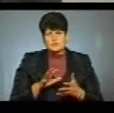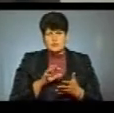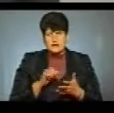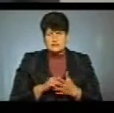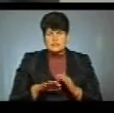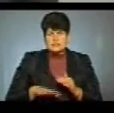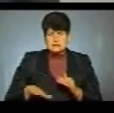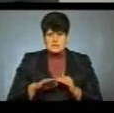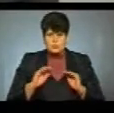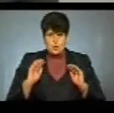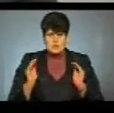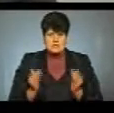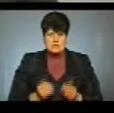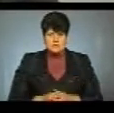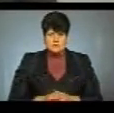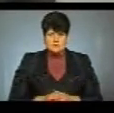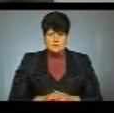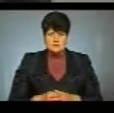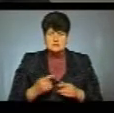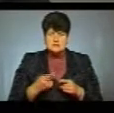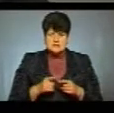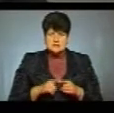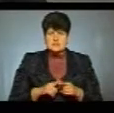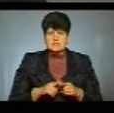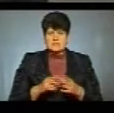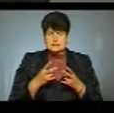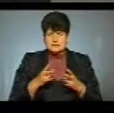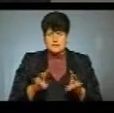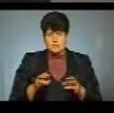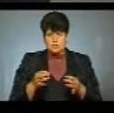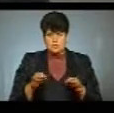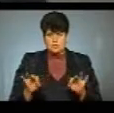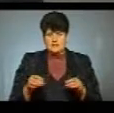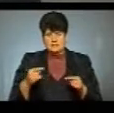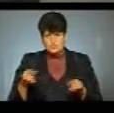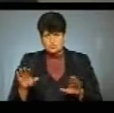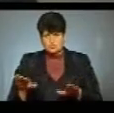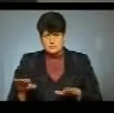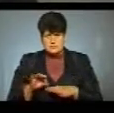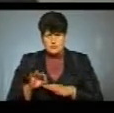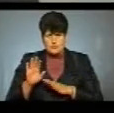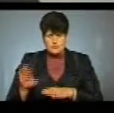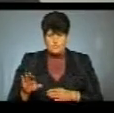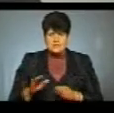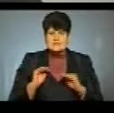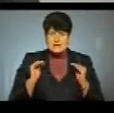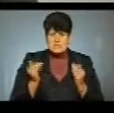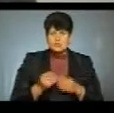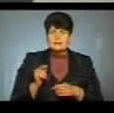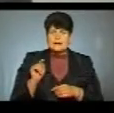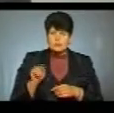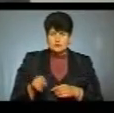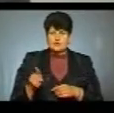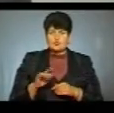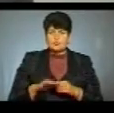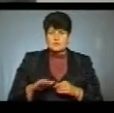циркові територію стадіону. Це взагалі не треба було дозволяти, я думаю, на мою думку, в іншому місці десь проводити. Стадіон для того, щоб